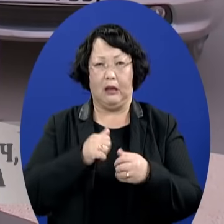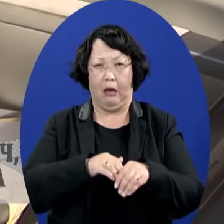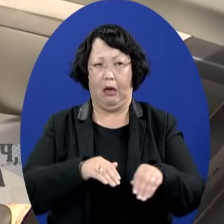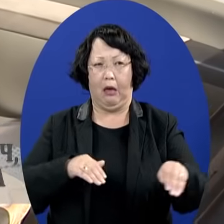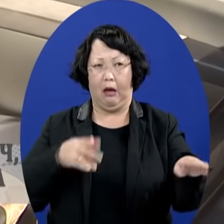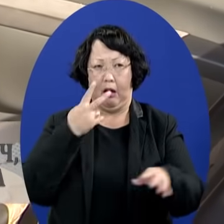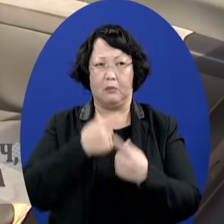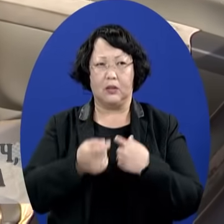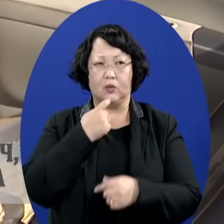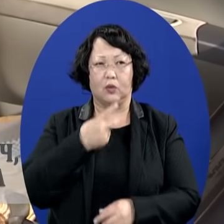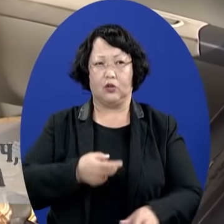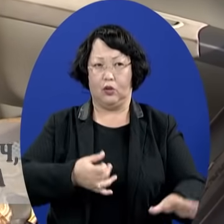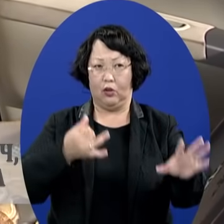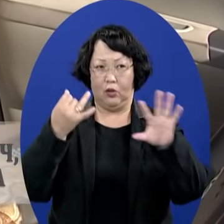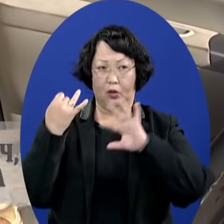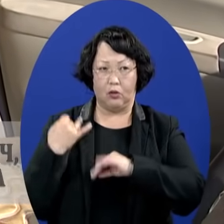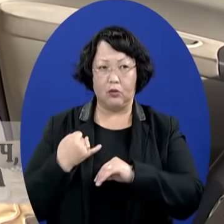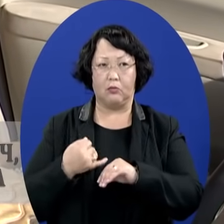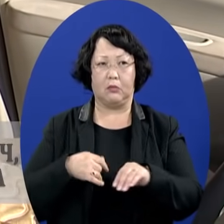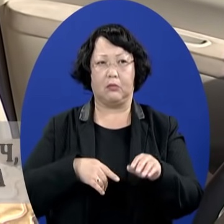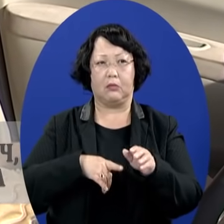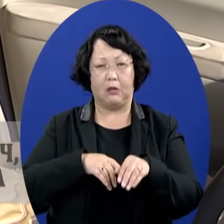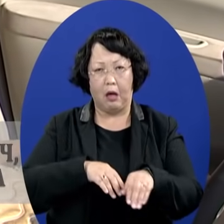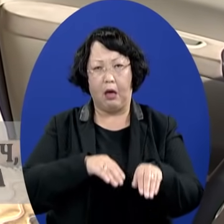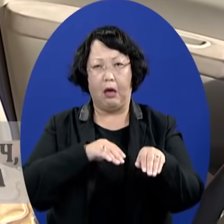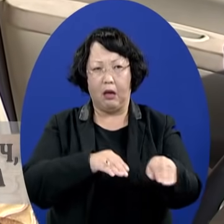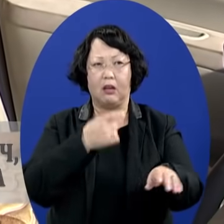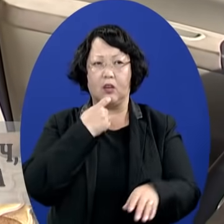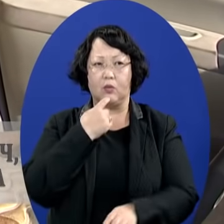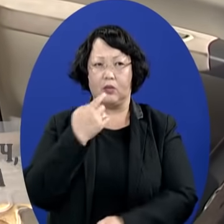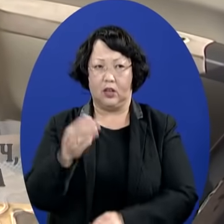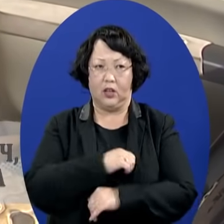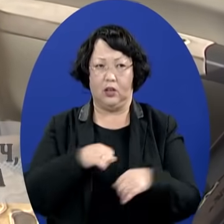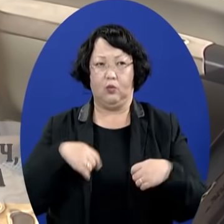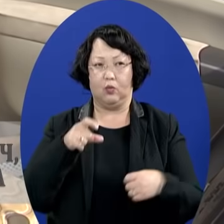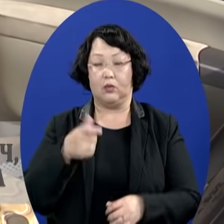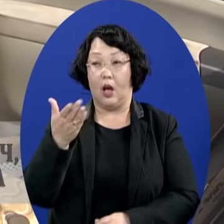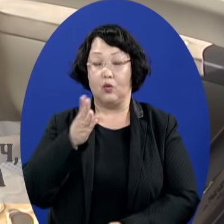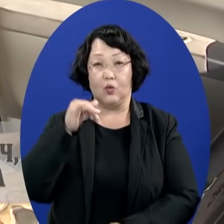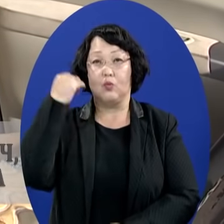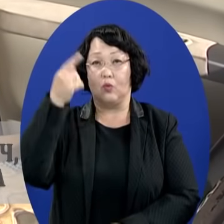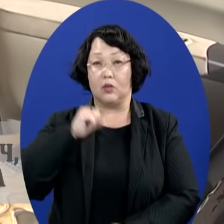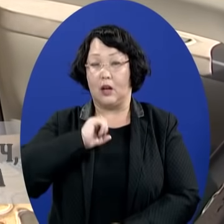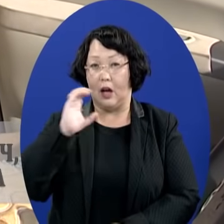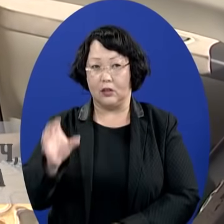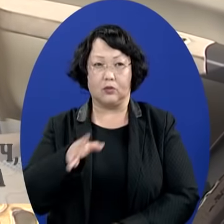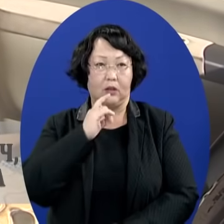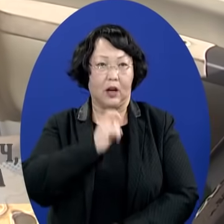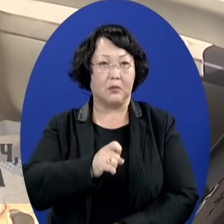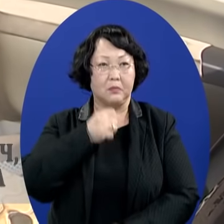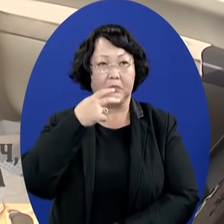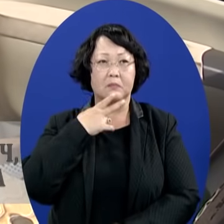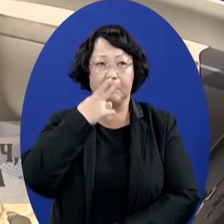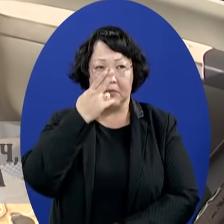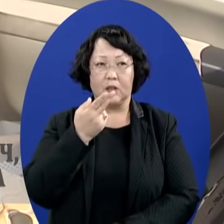штэ. Би баг 7 хоногийн өмнөөс л ингэж явж байна да. Энд дэр эргүү үнийн хувьд ямар санал бодолтой вэ? Энэ одоо бензиний үнэ нэмэхэл